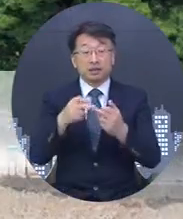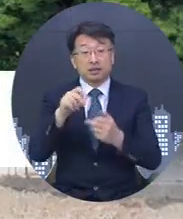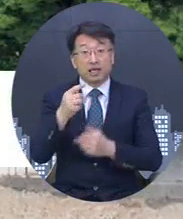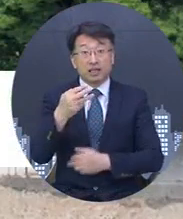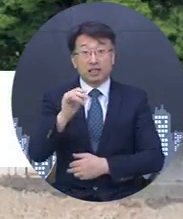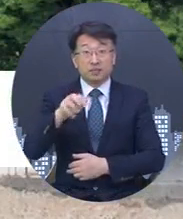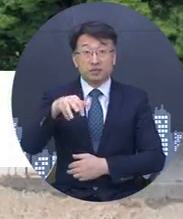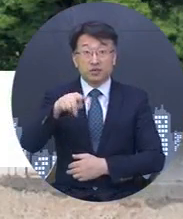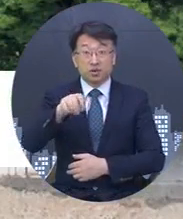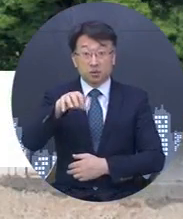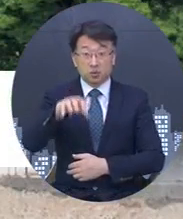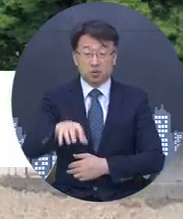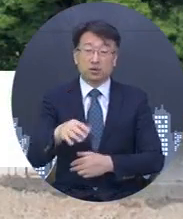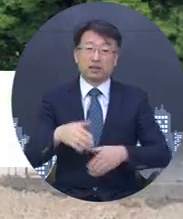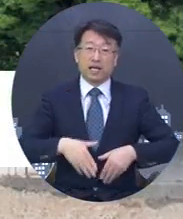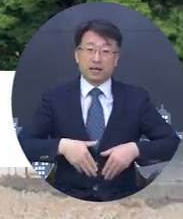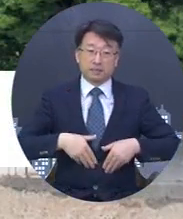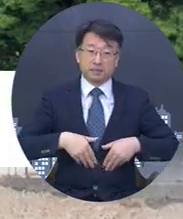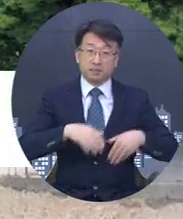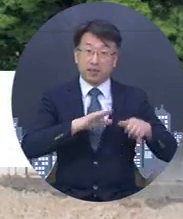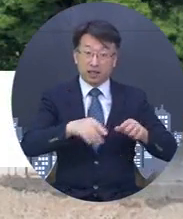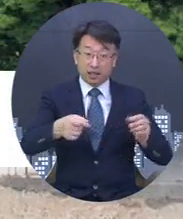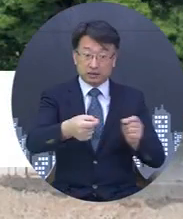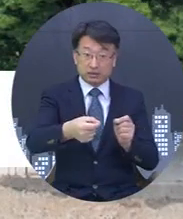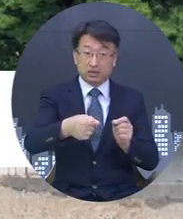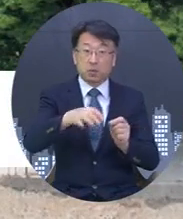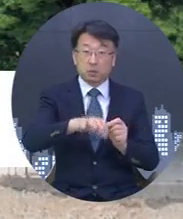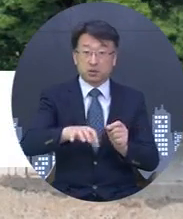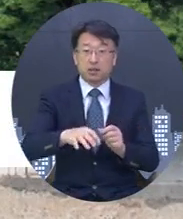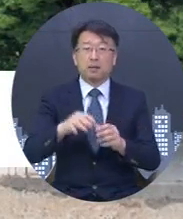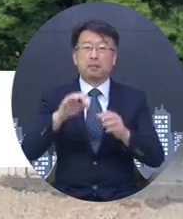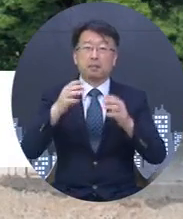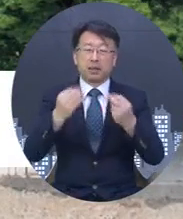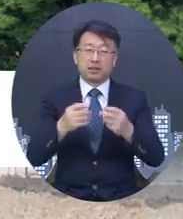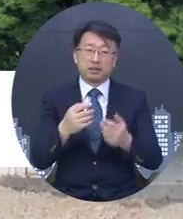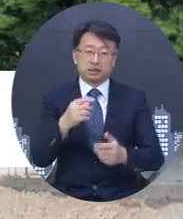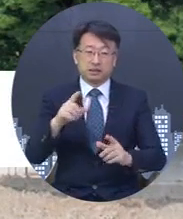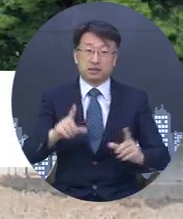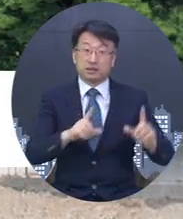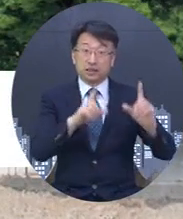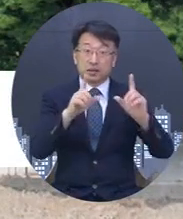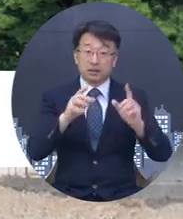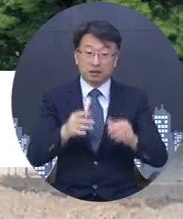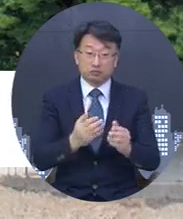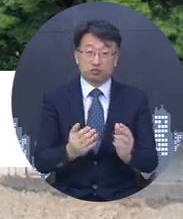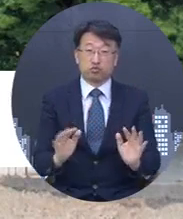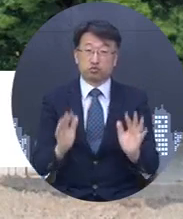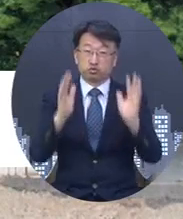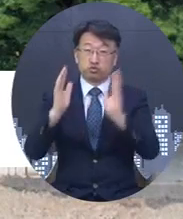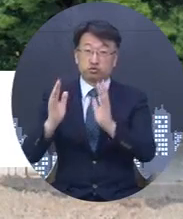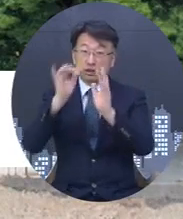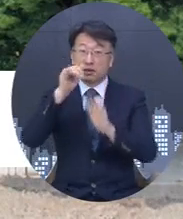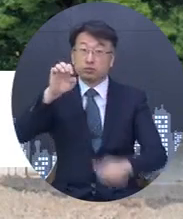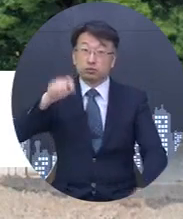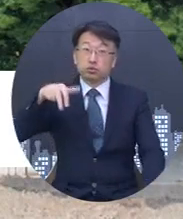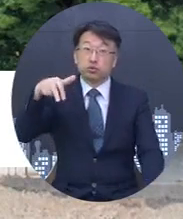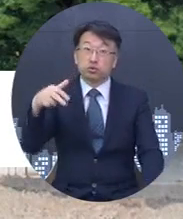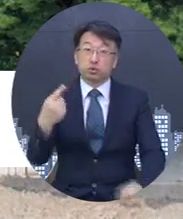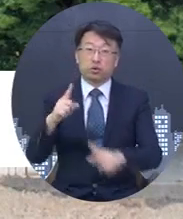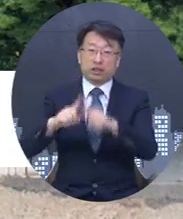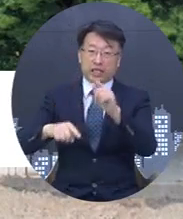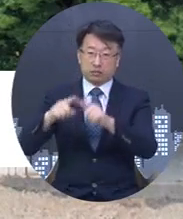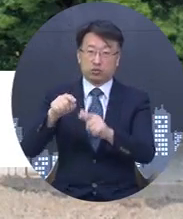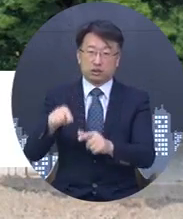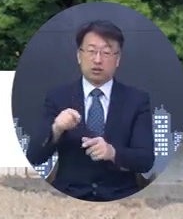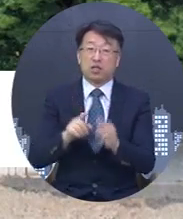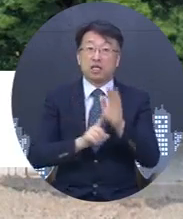산림청이 남해안에 주로 자생하는 푸조나무를 기후변화에 대비한 미래 수종으로 적극 육성하고 있습니다.